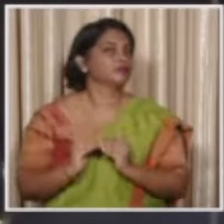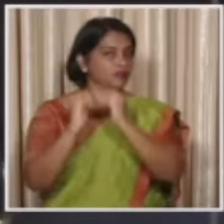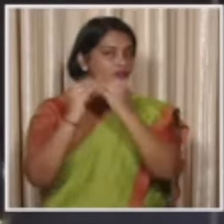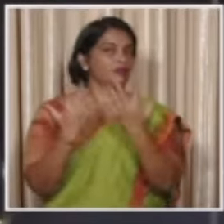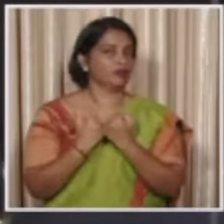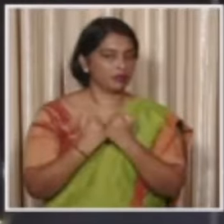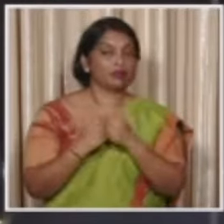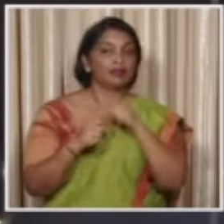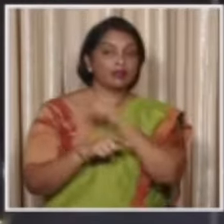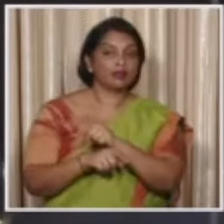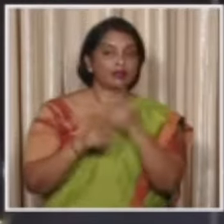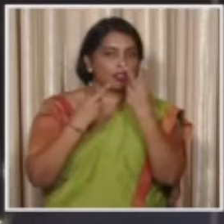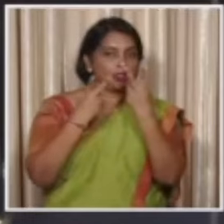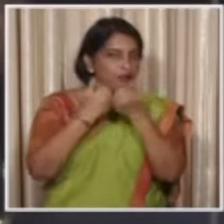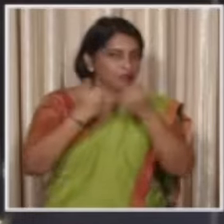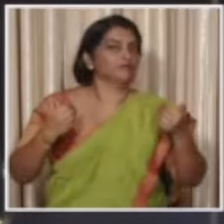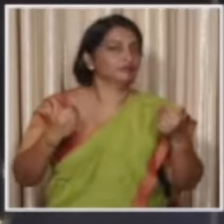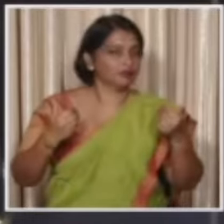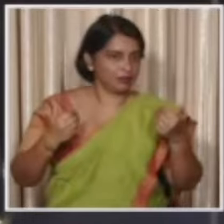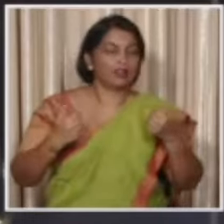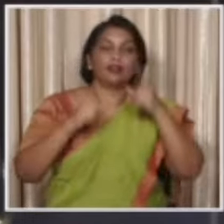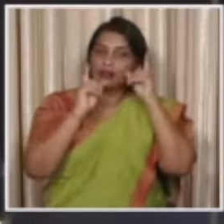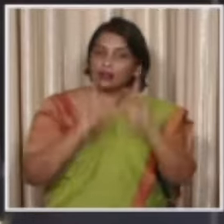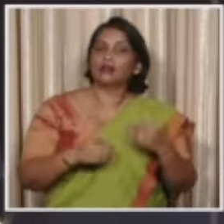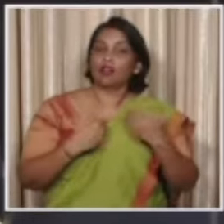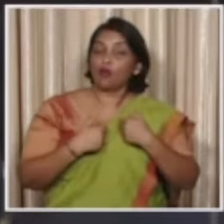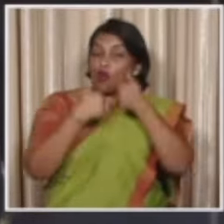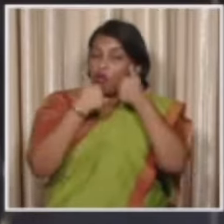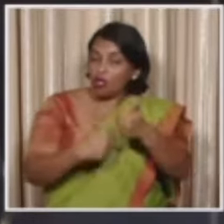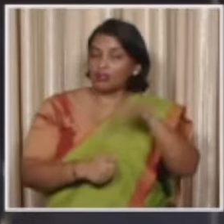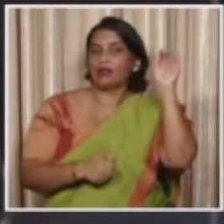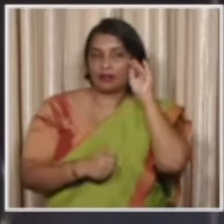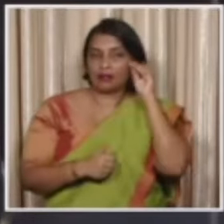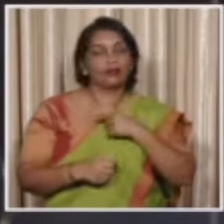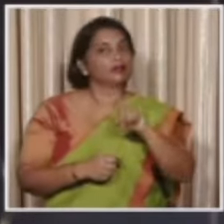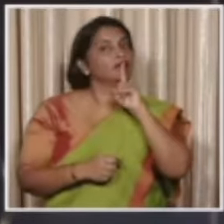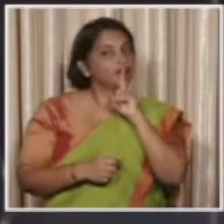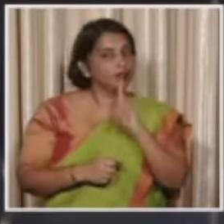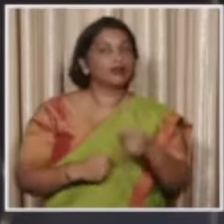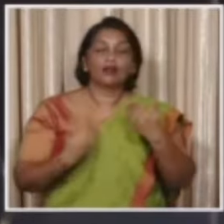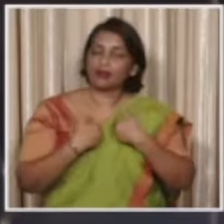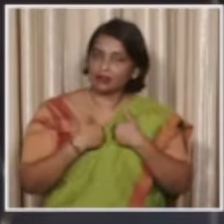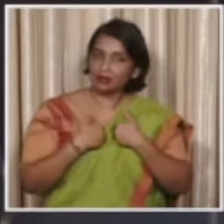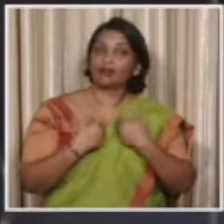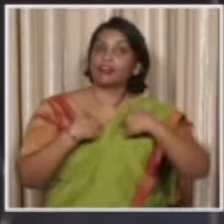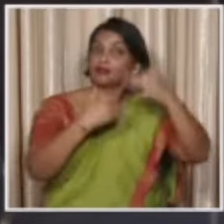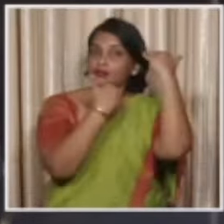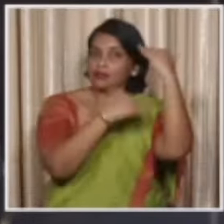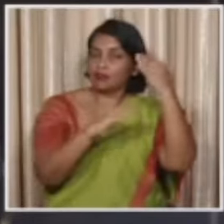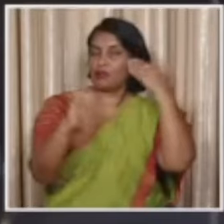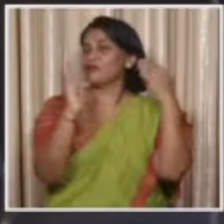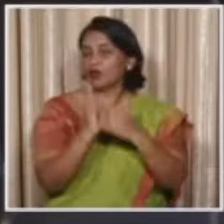වෙනවා එතකොට මේ link එක අපිට හදන්න වෙනවා ඒ නිසා තමයි හොඳට අහගන්න අපි කියනවා අපි අපනයන